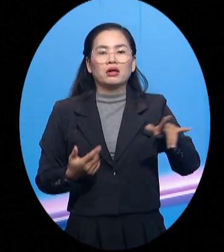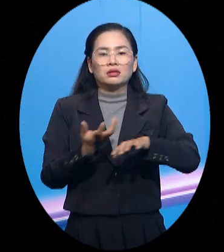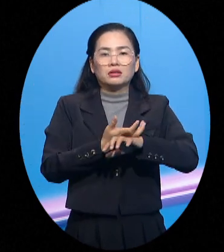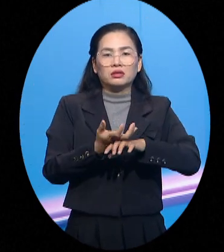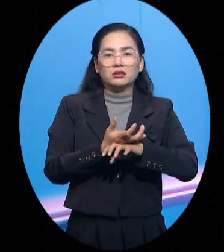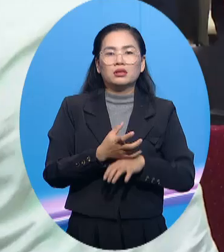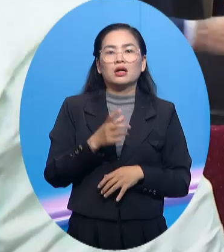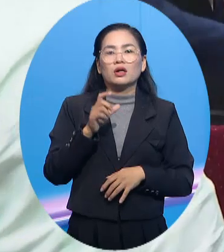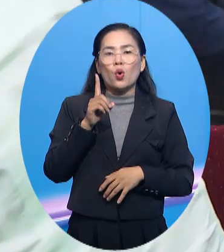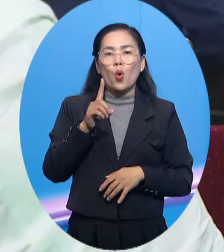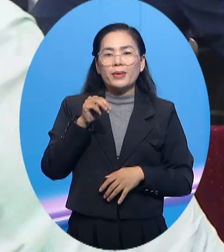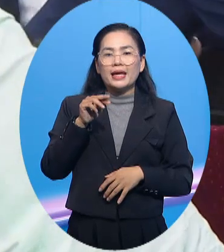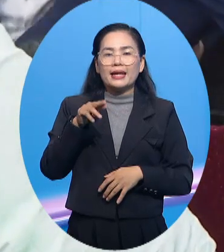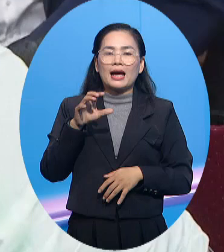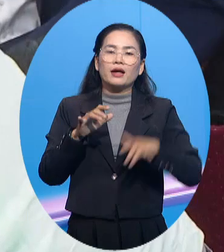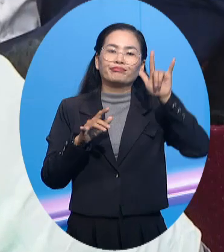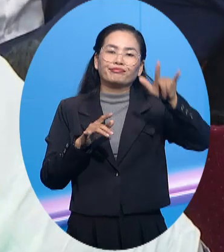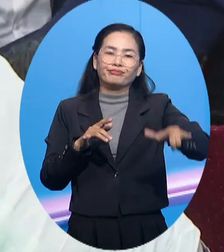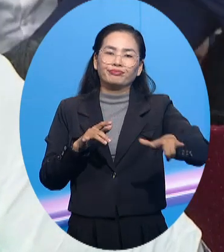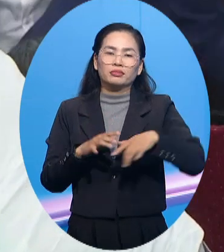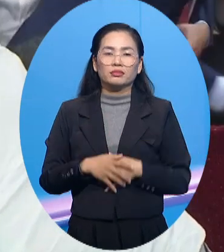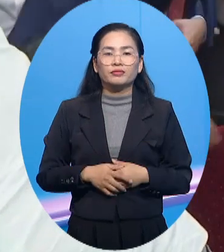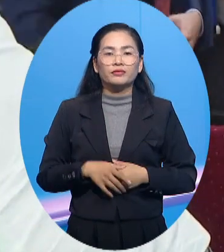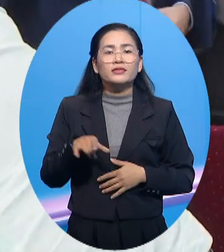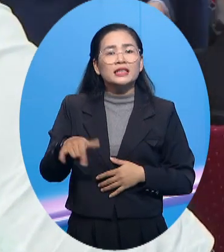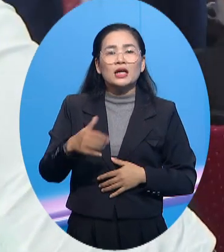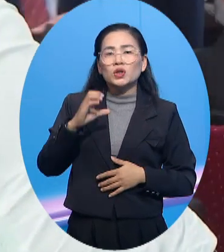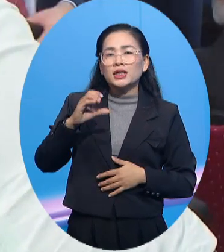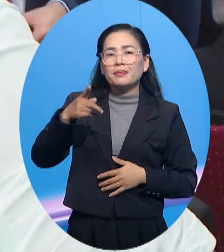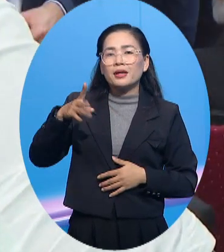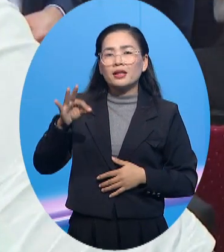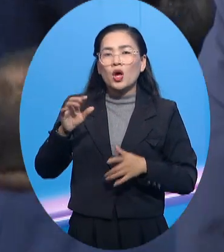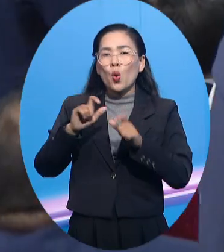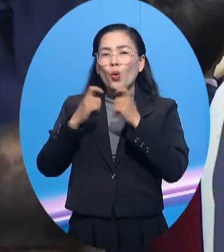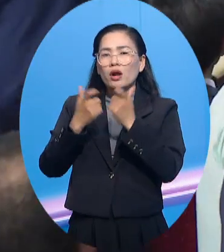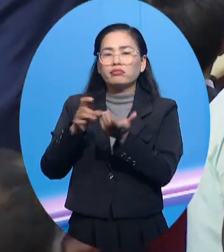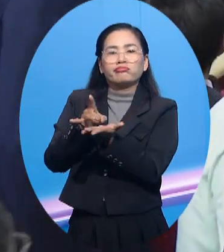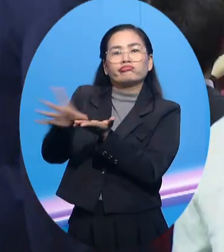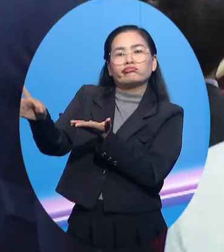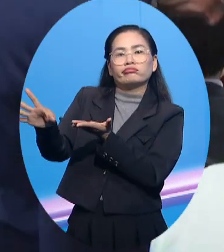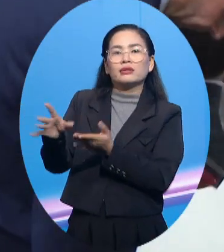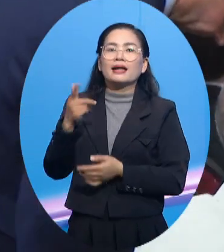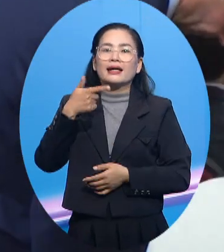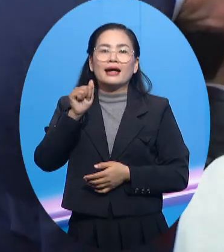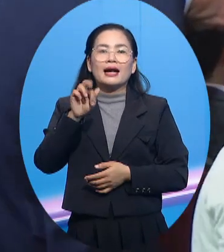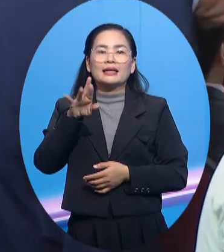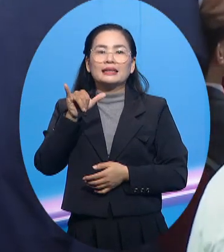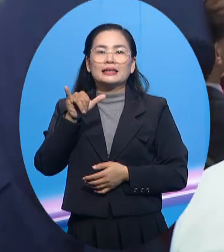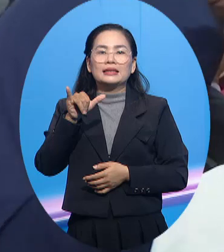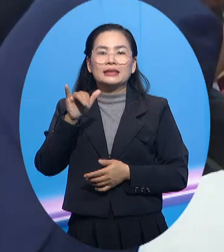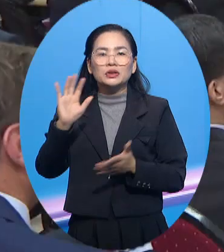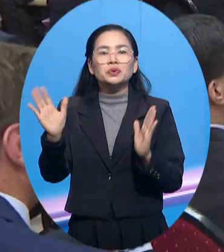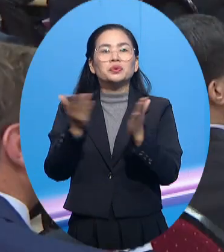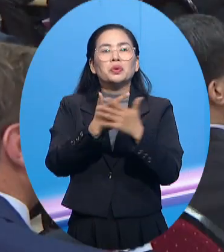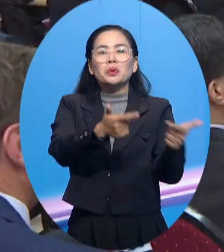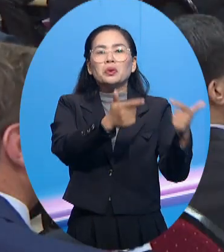hòa Dominica. Sự việc xảy ra khi Hội đồng chuyển tiếp CPT của Haiti chính thức phế truất Thủ tướng Gary Conil, đồng thời bổ nhiệm doanh